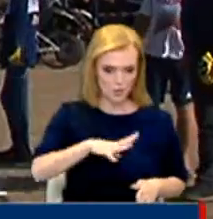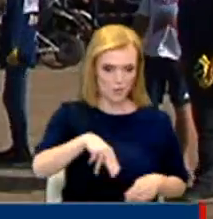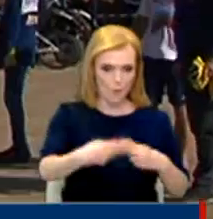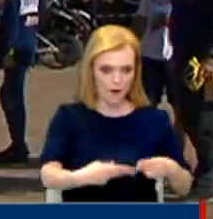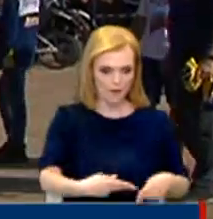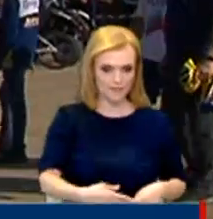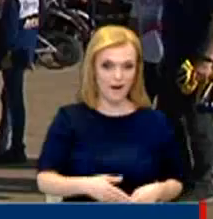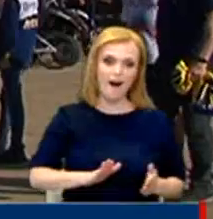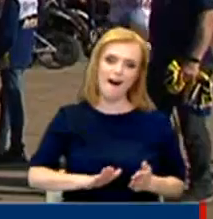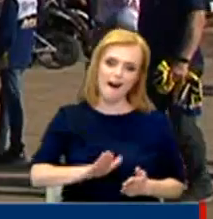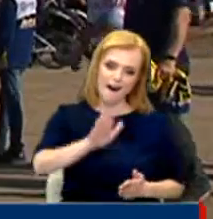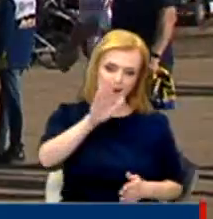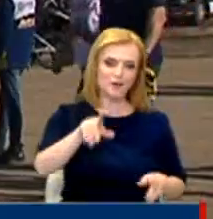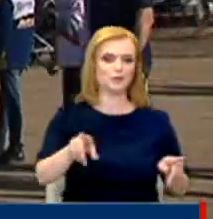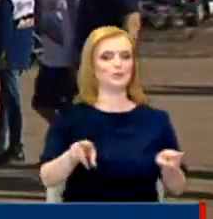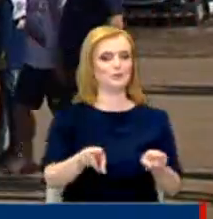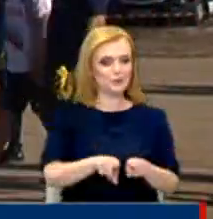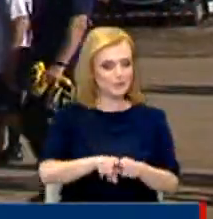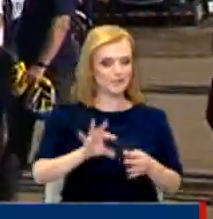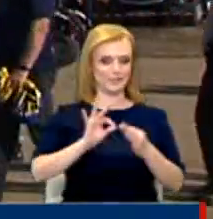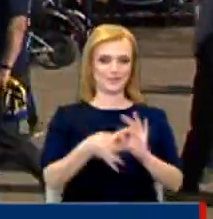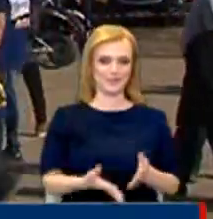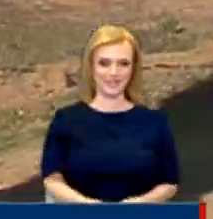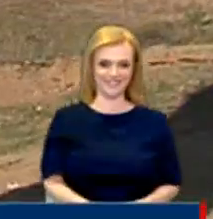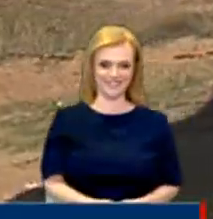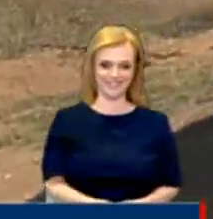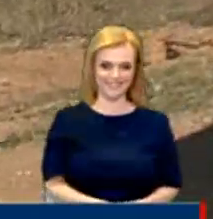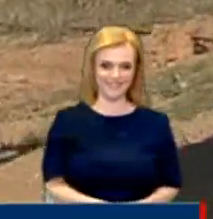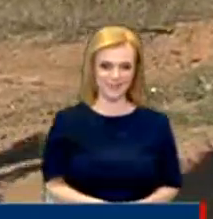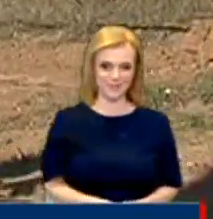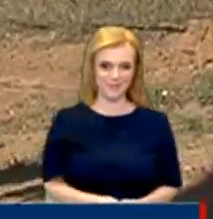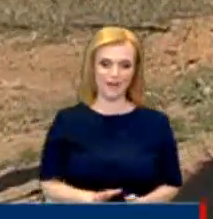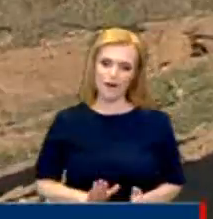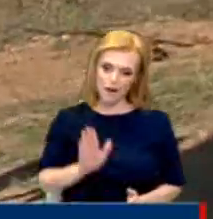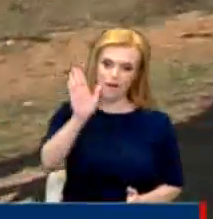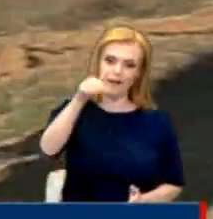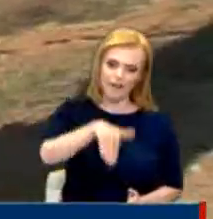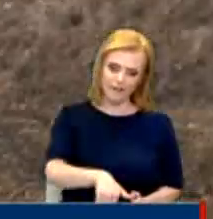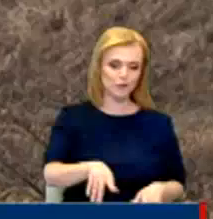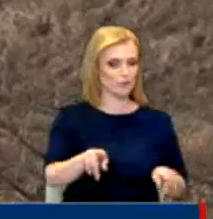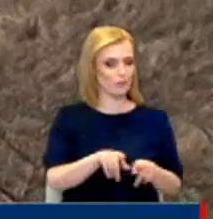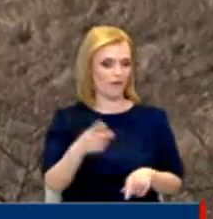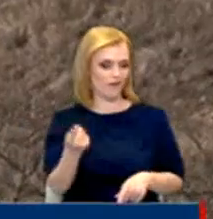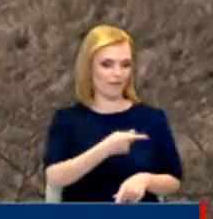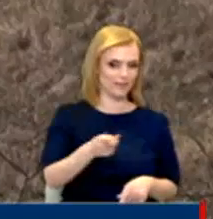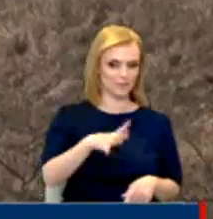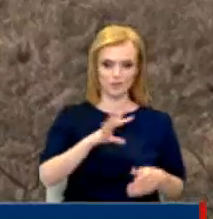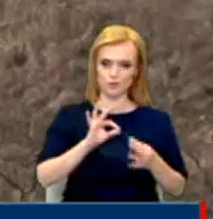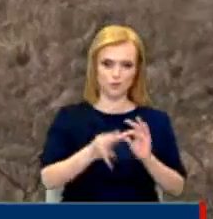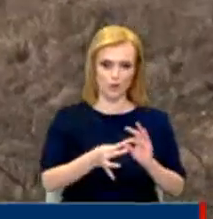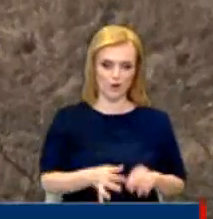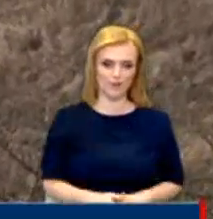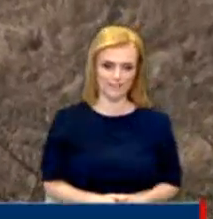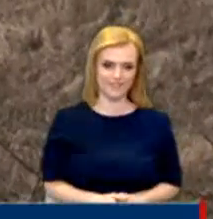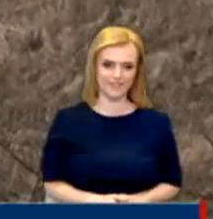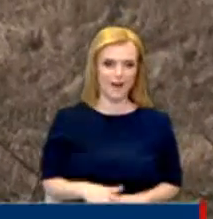iar la deal deja să fii atent să nu te răstorni peste spate. Și coborârea a fost dificilă, așa că unii au fost nevoiți să se dea